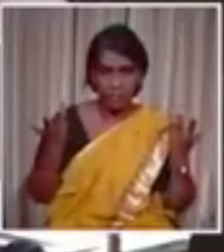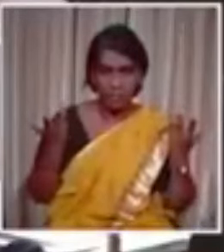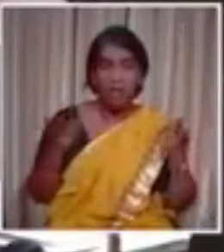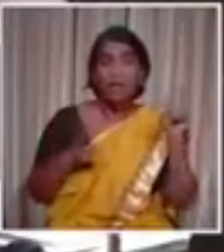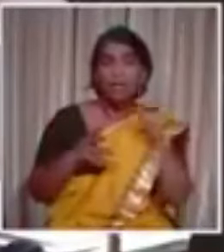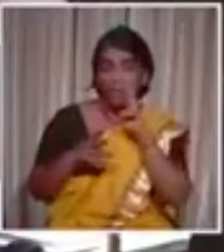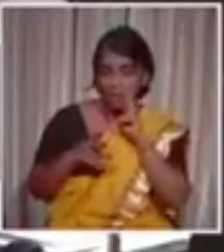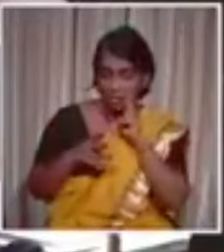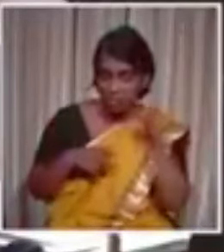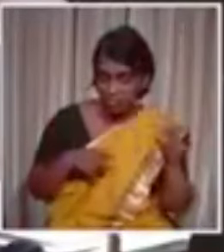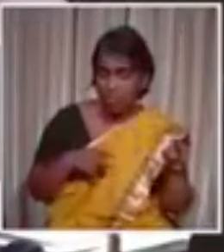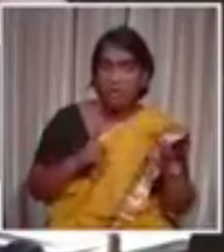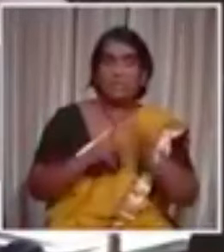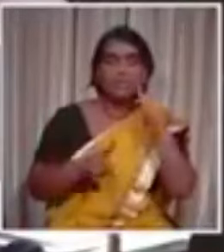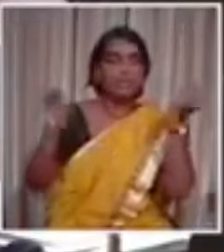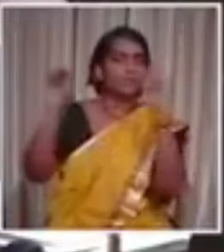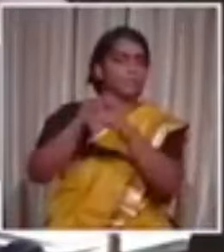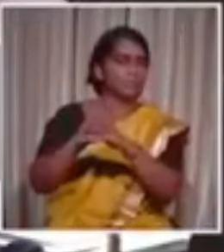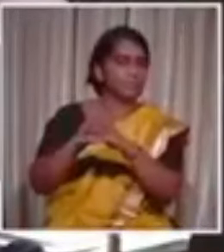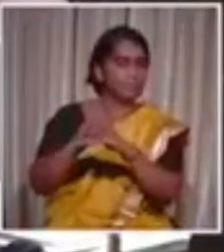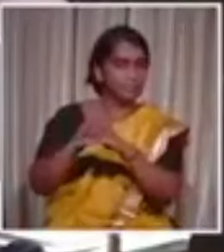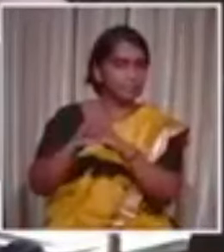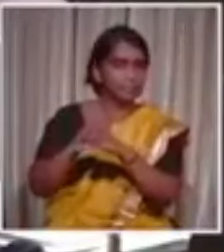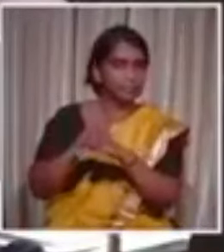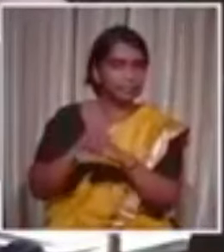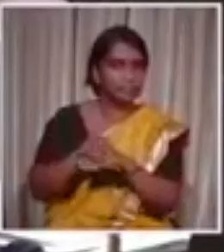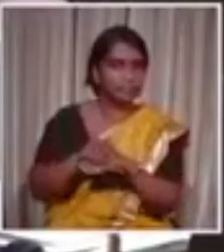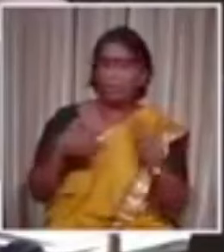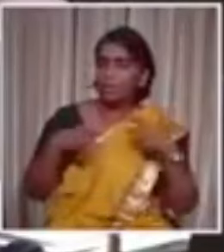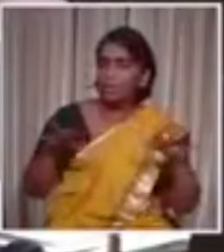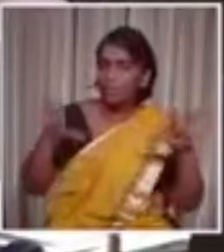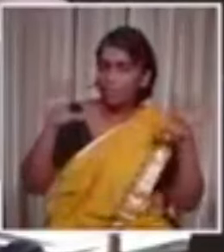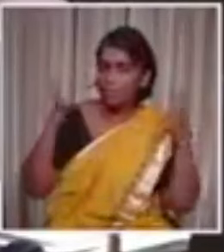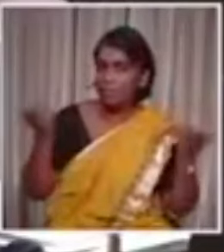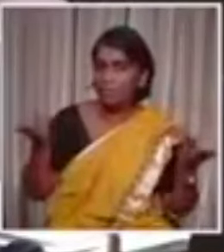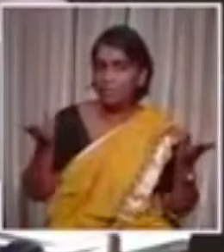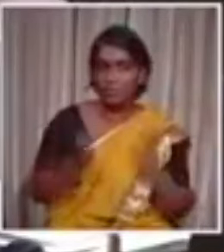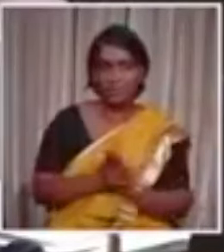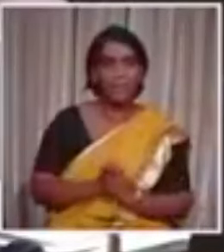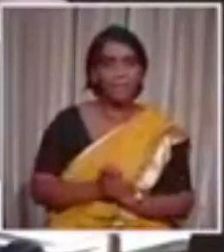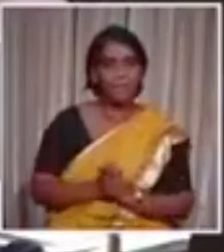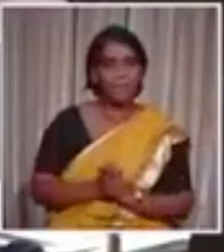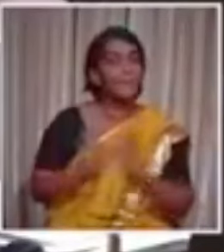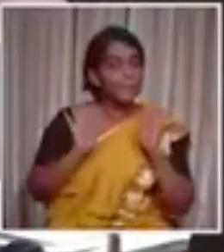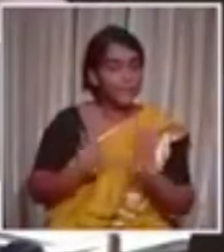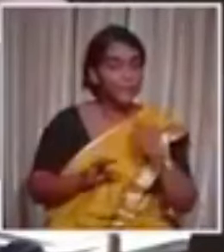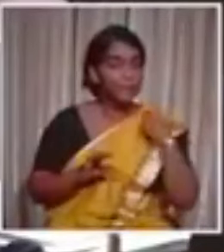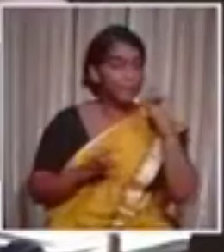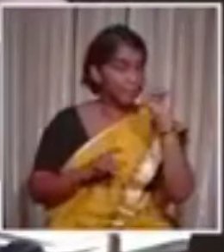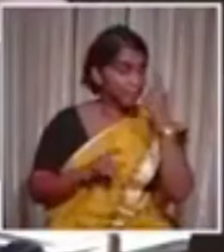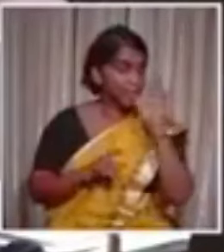රනිල් වික්‍රමසිංහ ජනාධිපති වෙලා තිබෙනවා. ඒ අරුම් පුදු වැඩක් නේ. එහෙනම් පළවෙනි එක